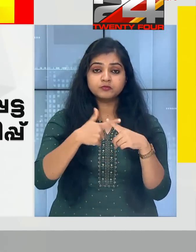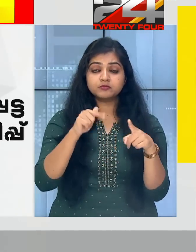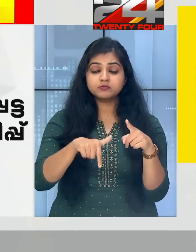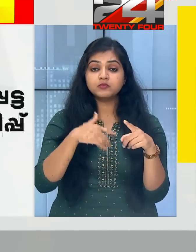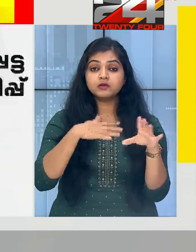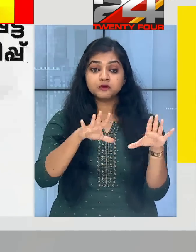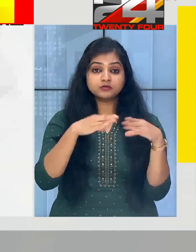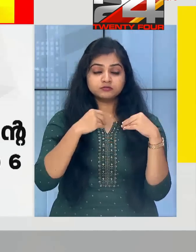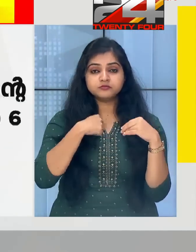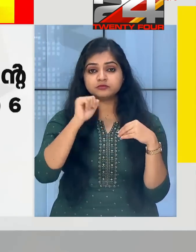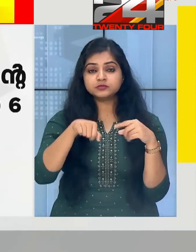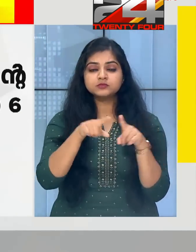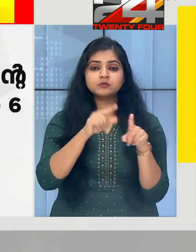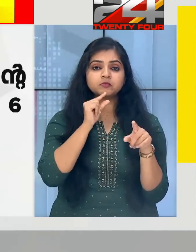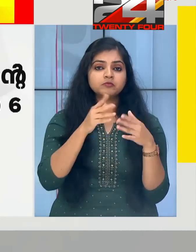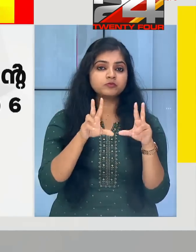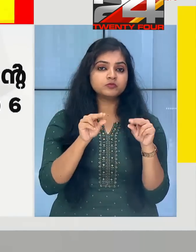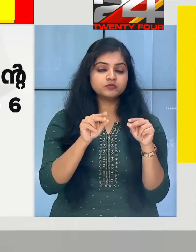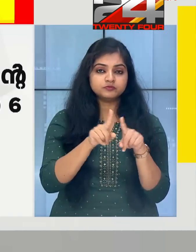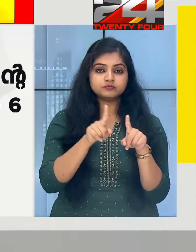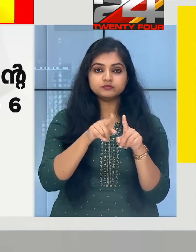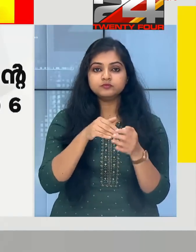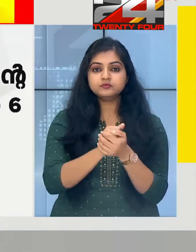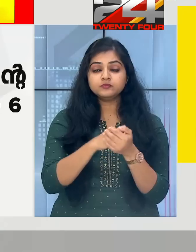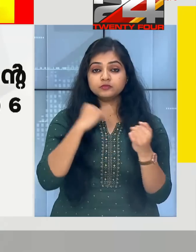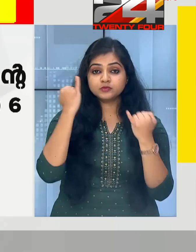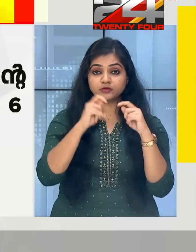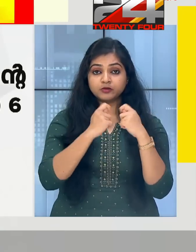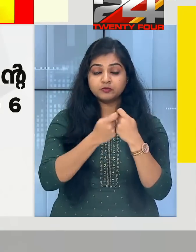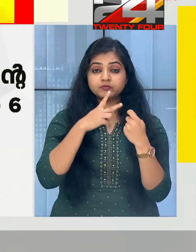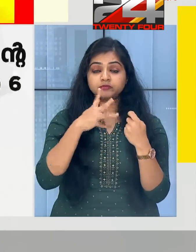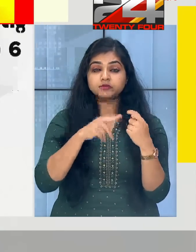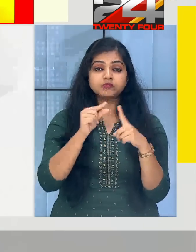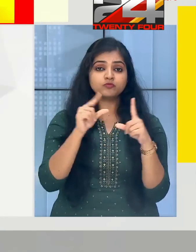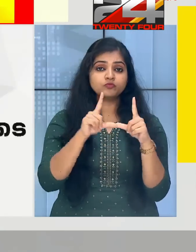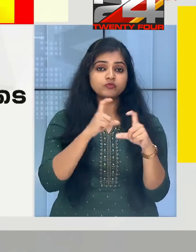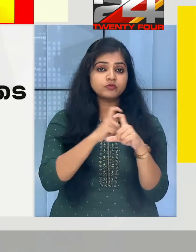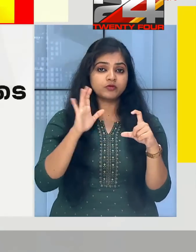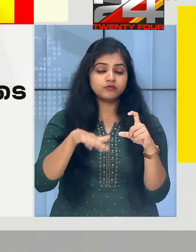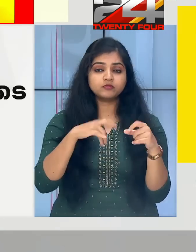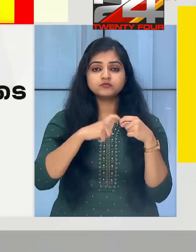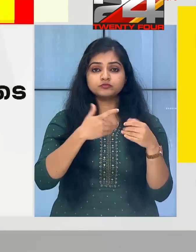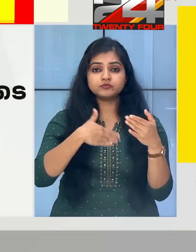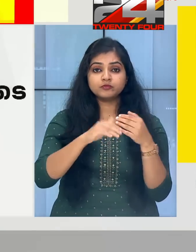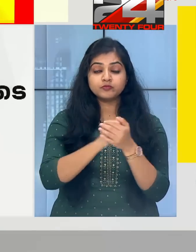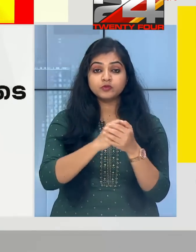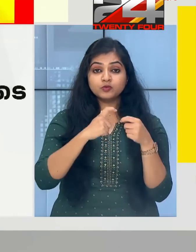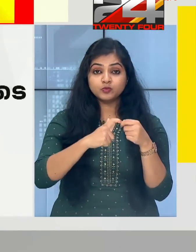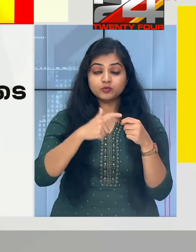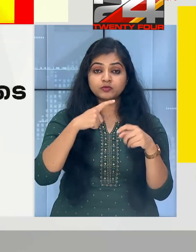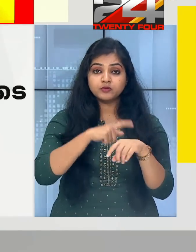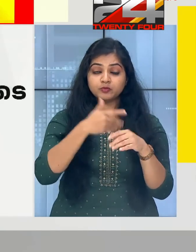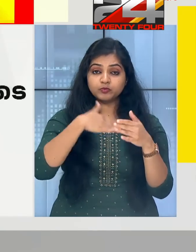ചെയ്യാൻ തയ്യാറായിട്ടില്ല. പക്ഷേ അന്വേഷണ സംഘം ഇപ്പോഴും പറയുന്നത് കൃത്യമായ തെളിവുകളുണ്ട്, അതിൻ്റെ അടിസ്ഥാനത്തിലുള്ള ചോദ്യം ചെയ്യലാണ്. ഇതിനിടെ ഈ ചോദ്യം ചെയ്യലിനിടെ തന്നെ ഈ